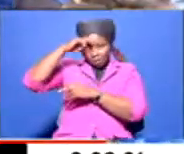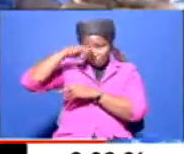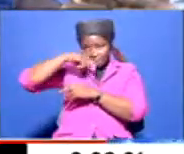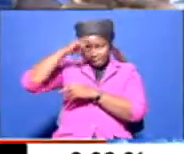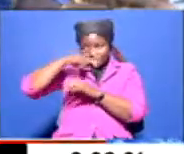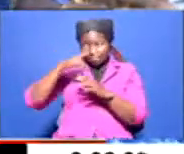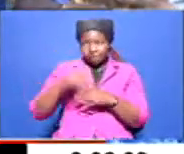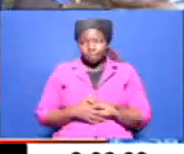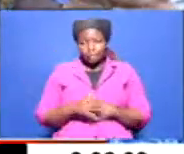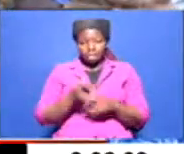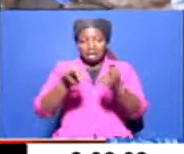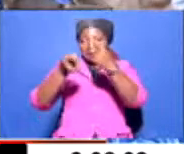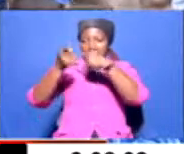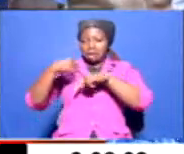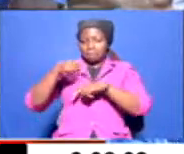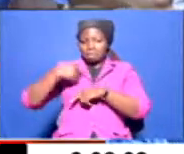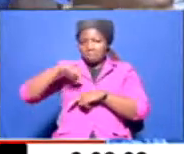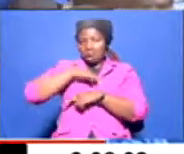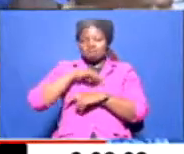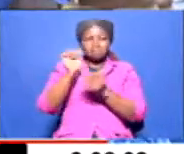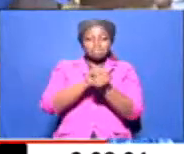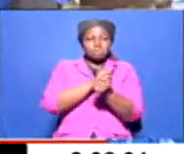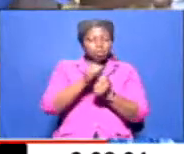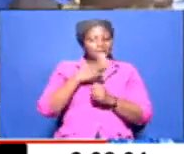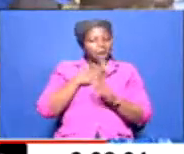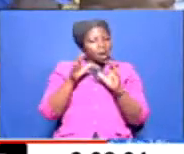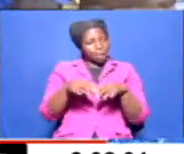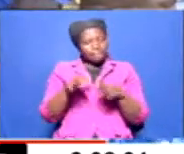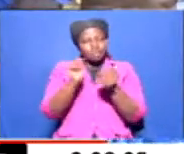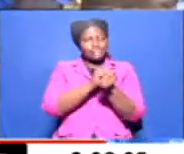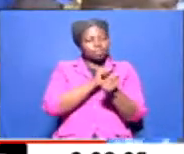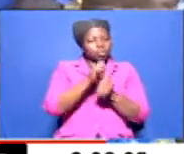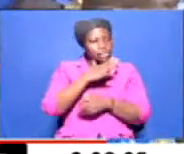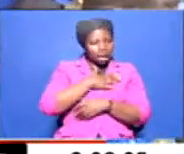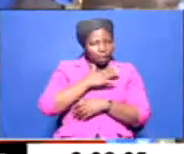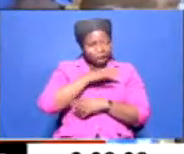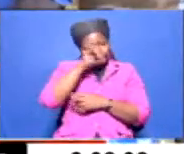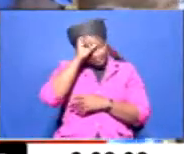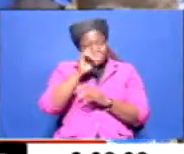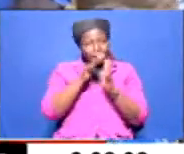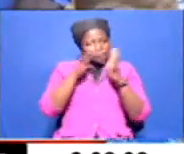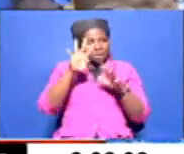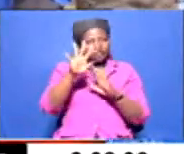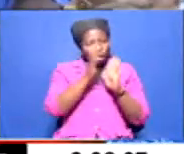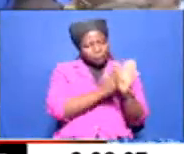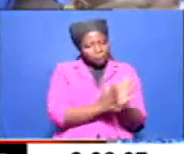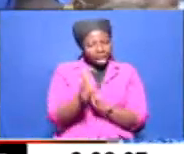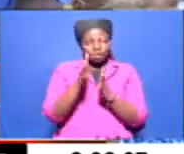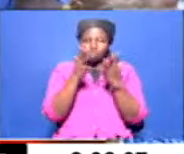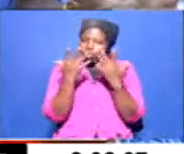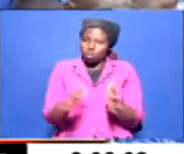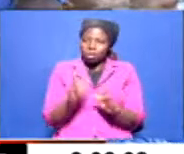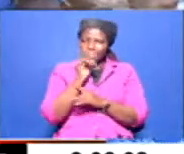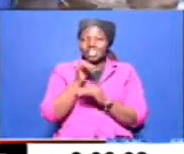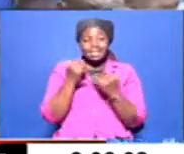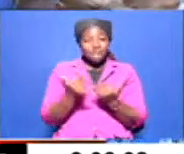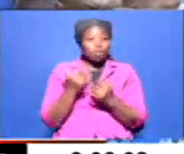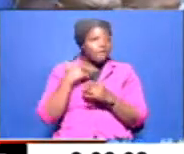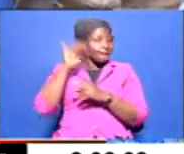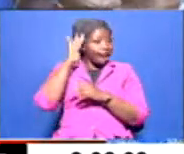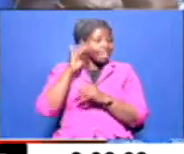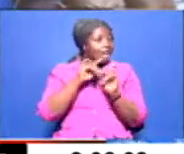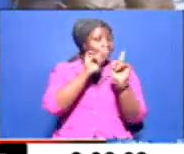chama yetu, wakaharibu serikali yetu, mpango ya Big Four ikapotea. Simu mesikia hata wameenda kutapeli ule Kalonzo